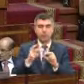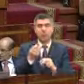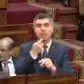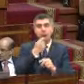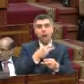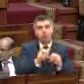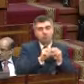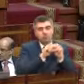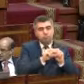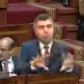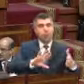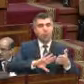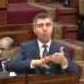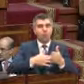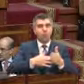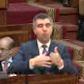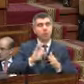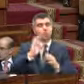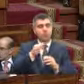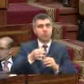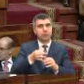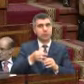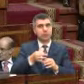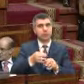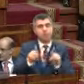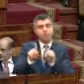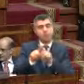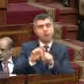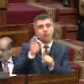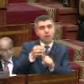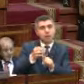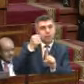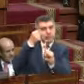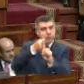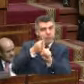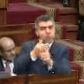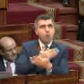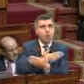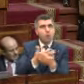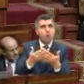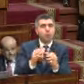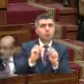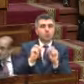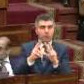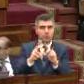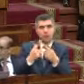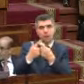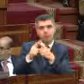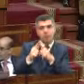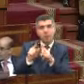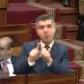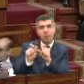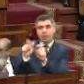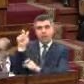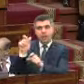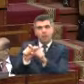تعبئه قصوى على مستوى الاقليم ديال سيدي فني، والموسم يسير على احسن مستوى وكاين انتاج وكاين مدخول كبير،